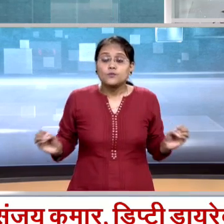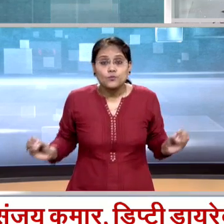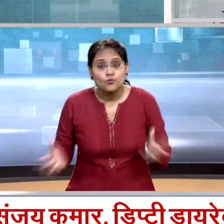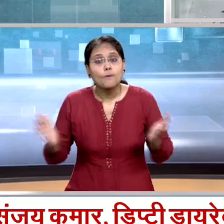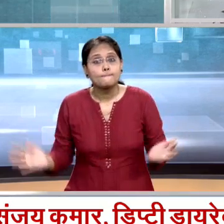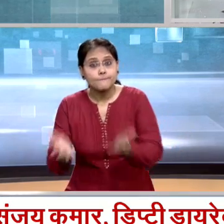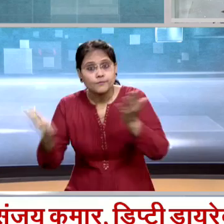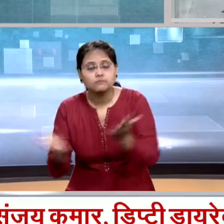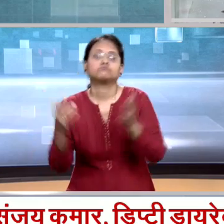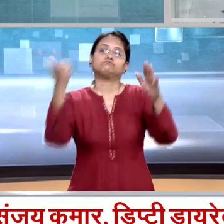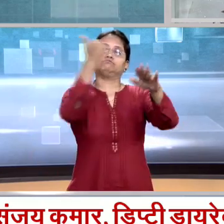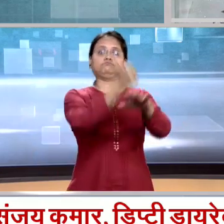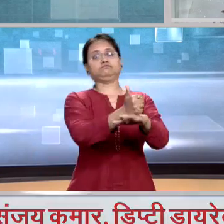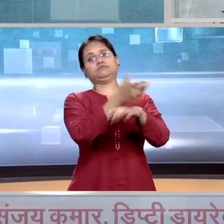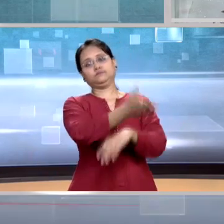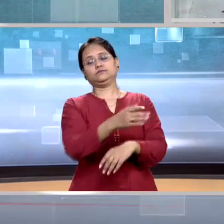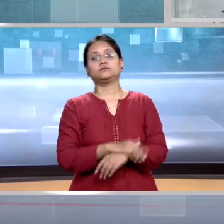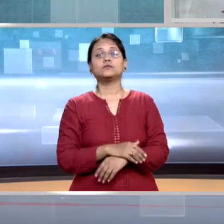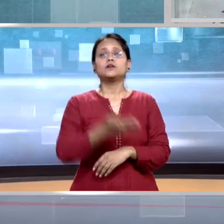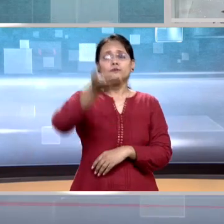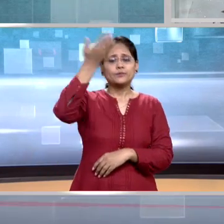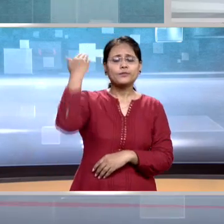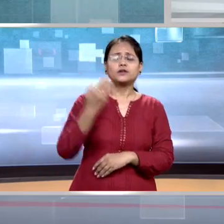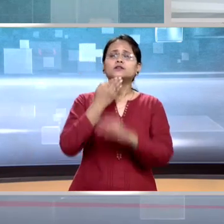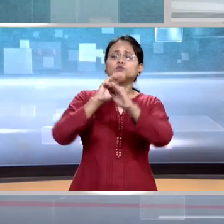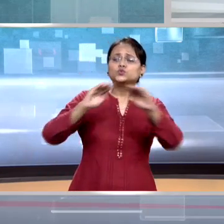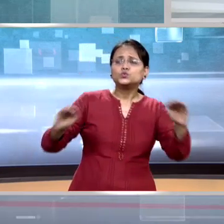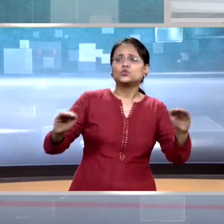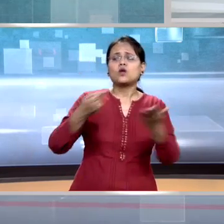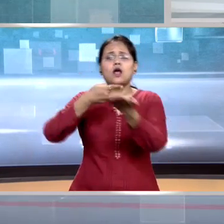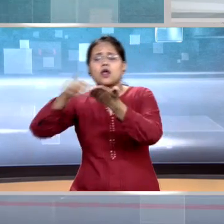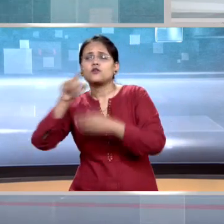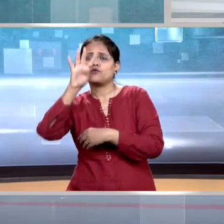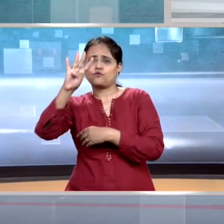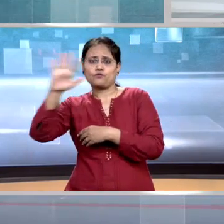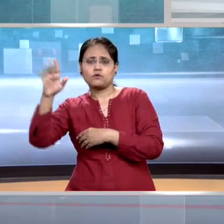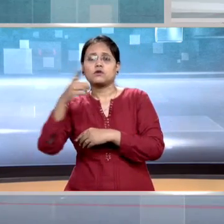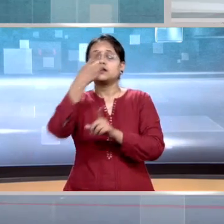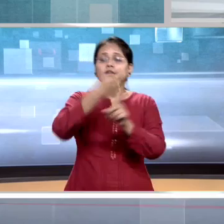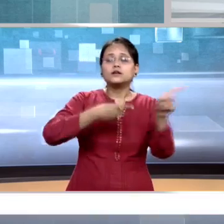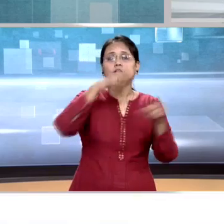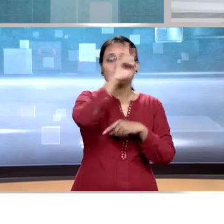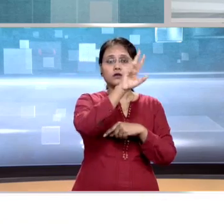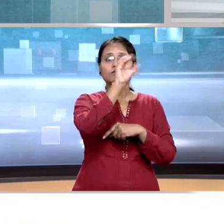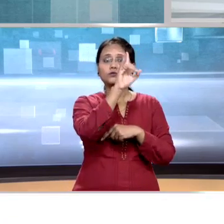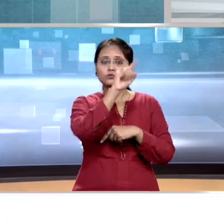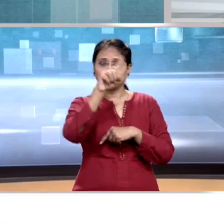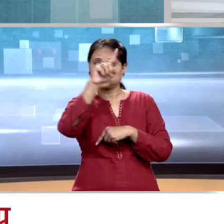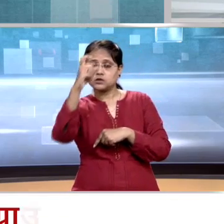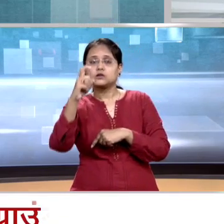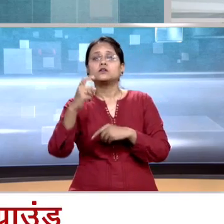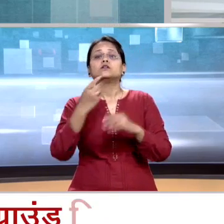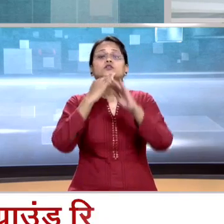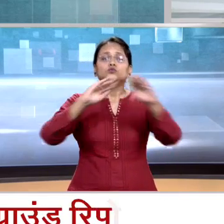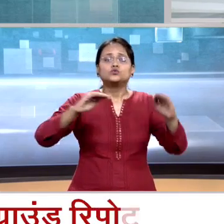टू प्रमोट साइन लैंग्वेज इस इंस्टीट्यूट की स्थापना की है। नॉर्मली हमको सैंक्शन 45 सीट्स की मिलती है और फर्स्ट